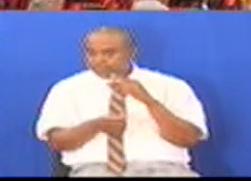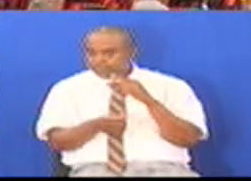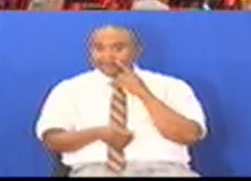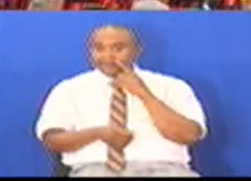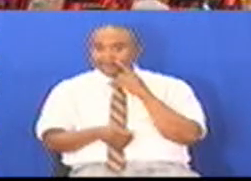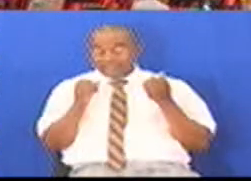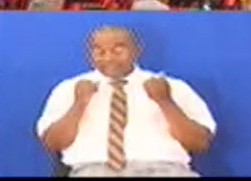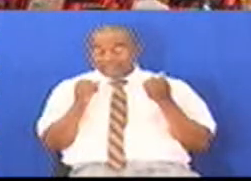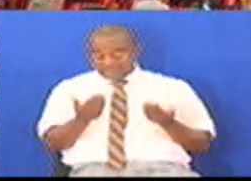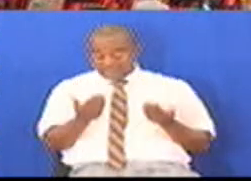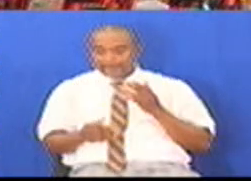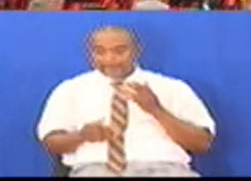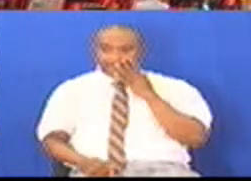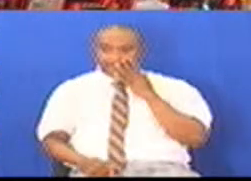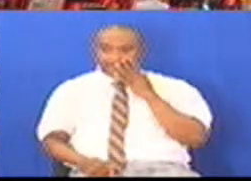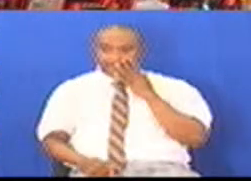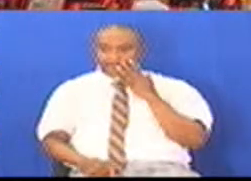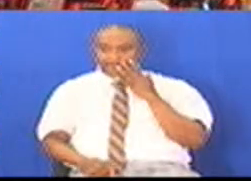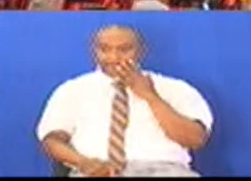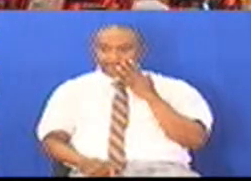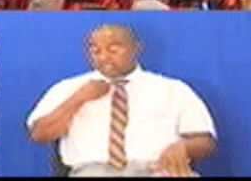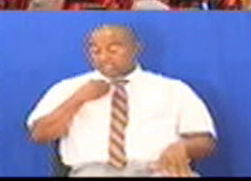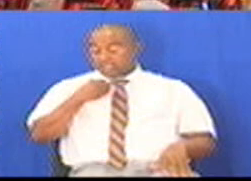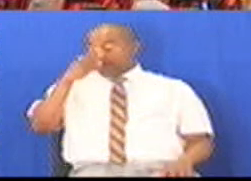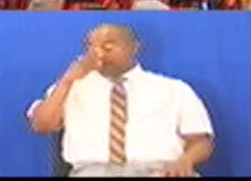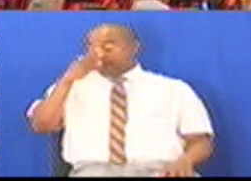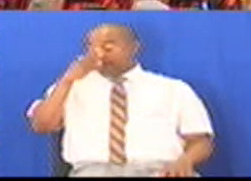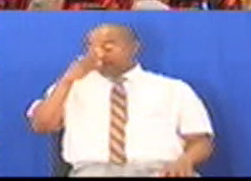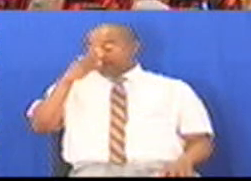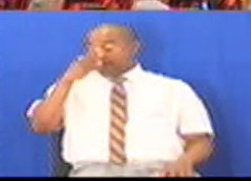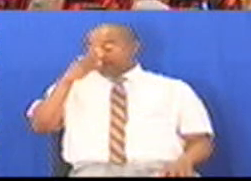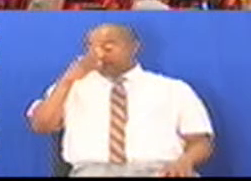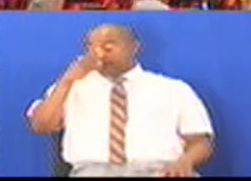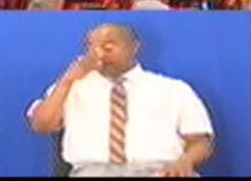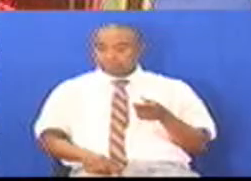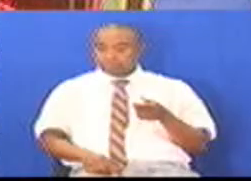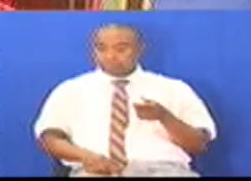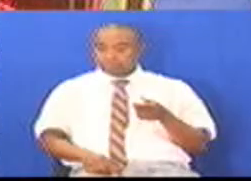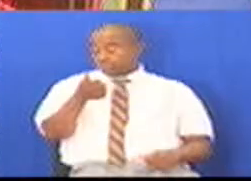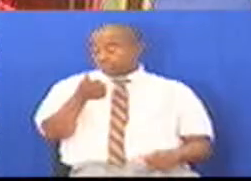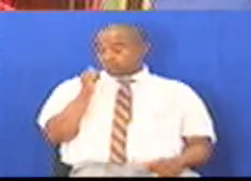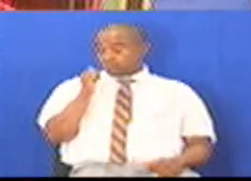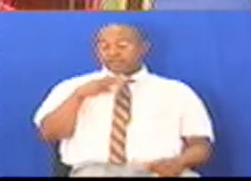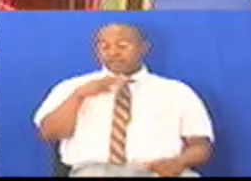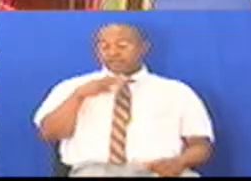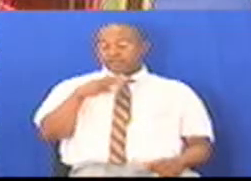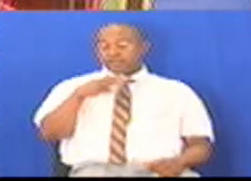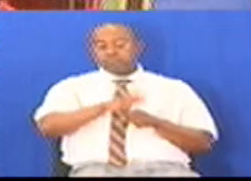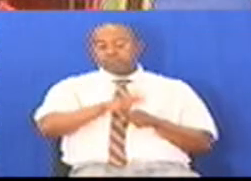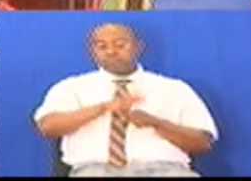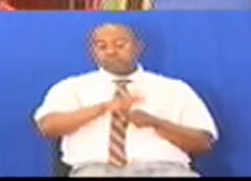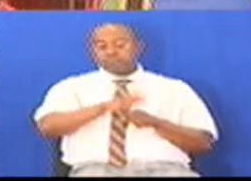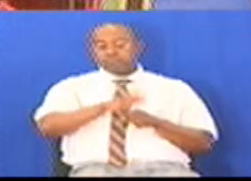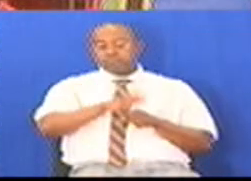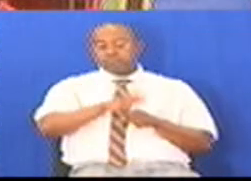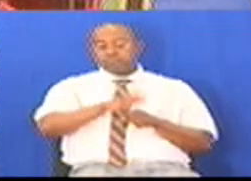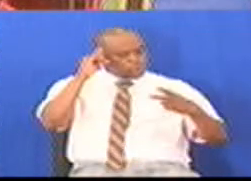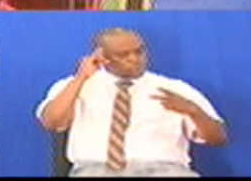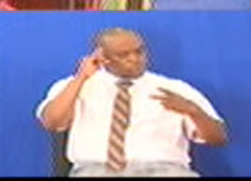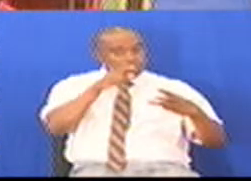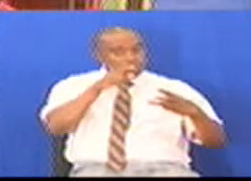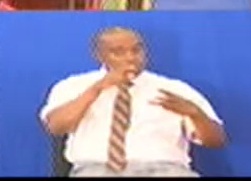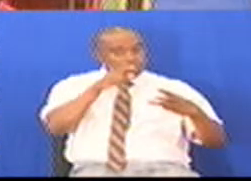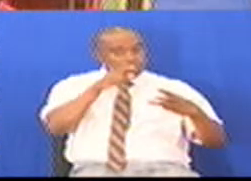na kwa maana hiyo kuifanya hotuba hii kuwa hotuba yangu ya mwisho, na huko nyuma tulishauri mambo mengi sana, leo